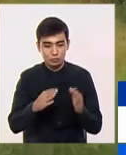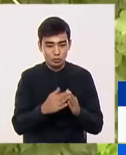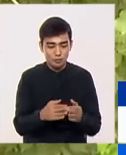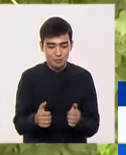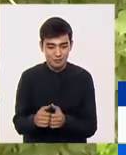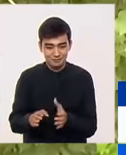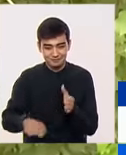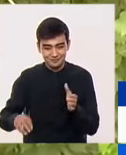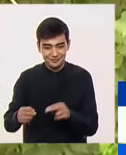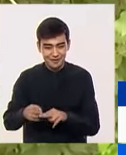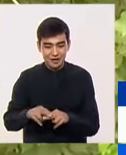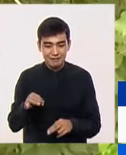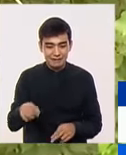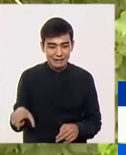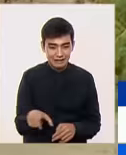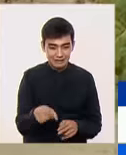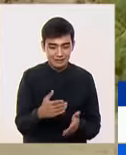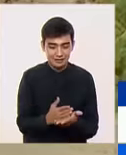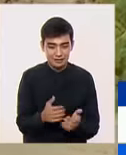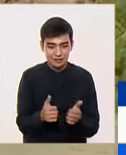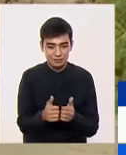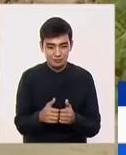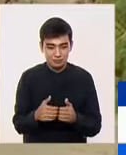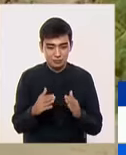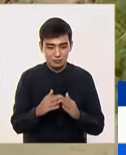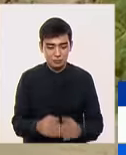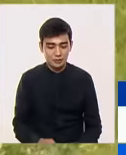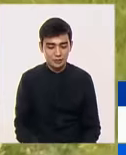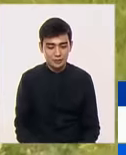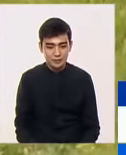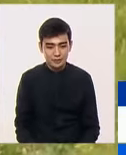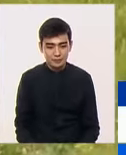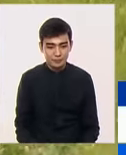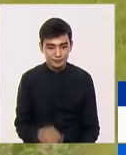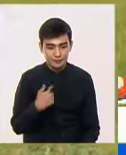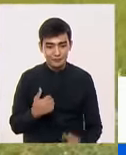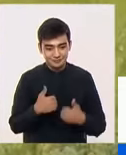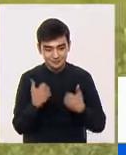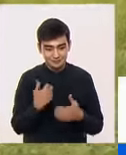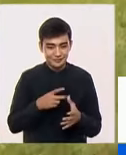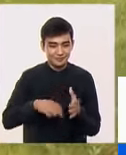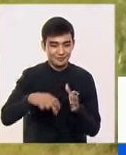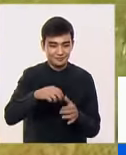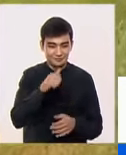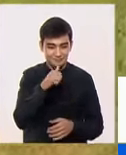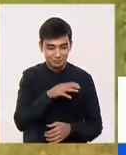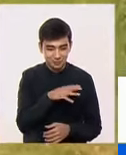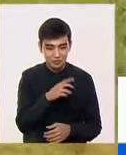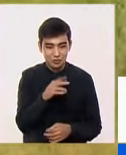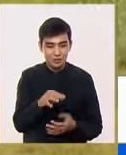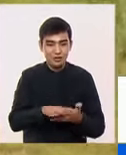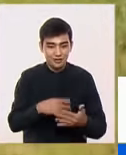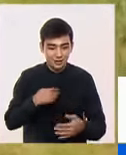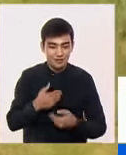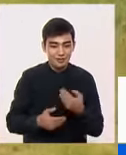ущелье течет речка параллельно жилым объектом для наглядности я постаралась взобраться на этот склон но дальше